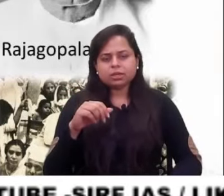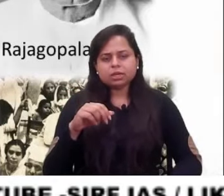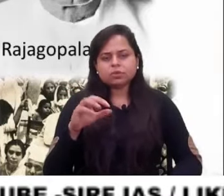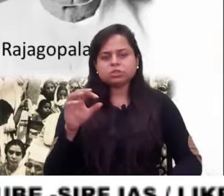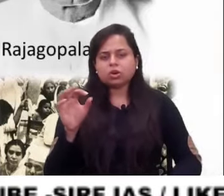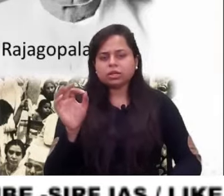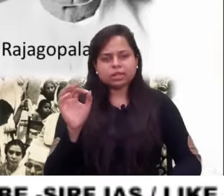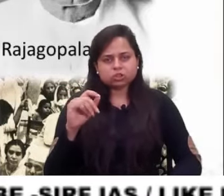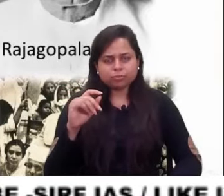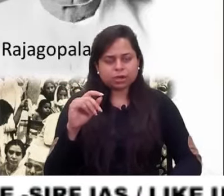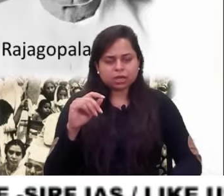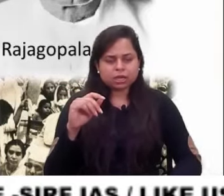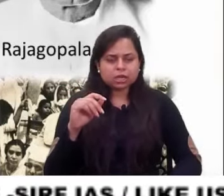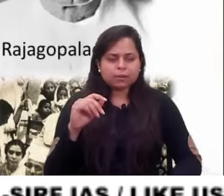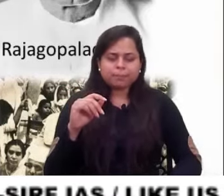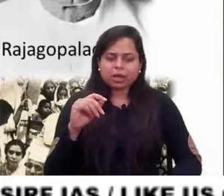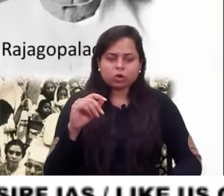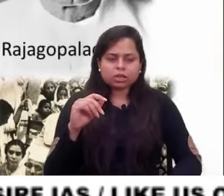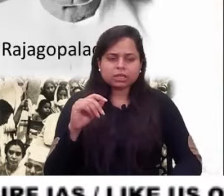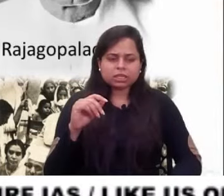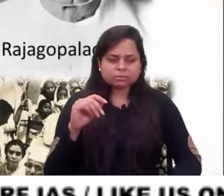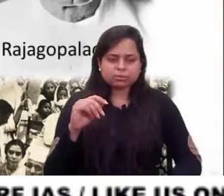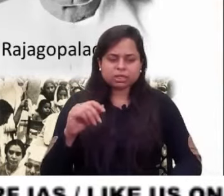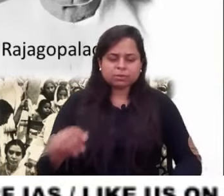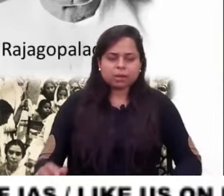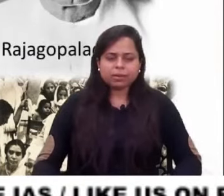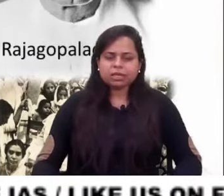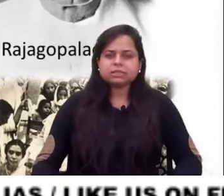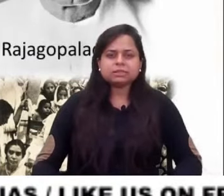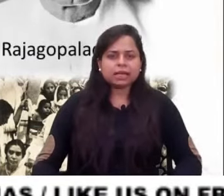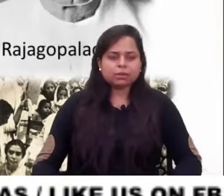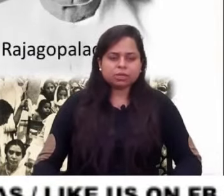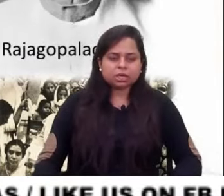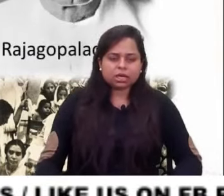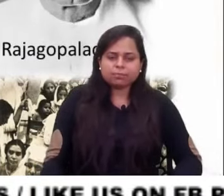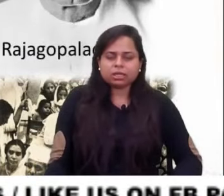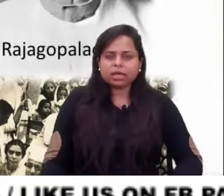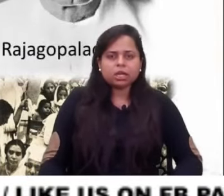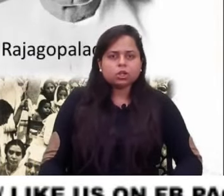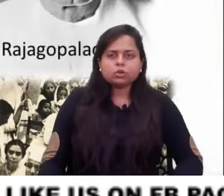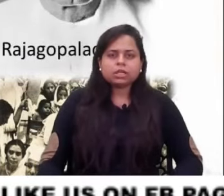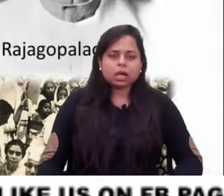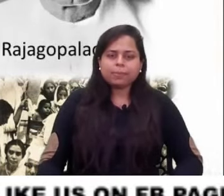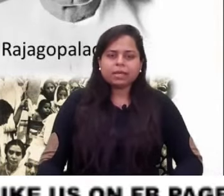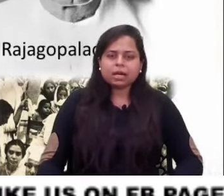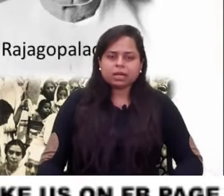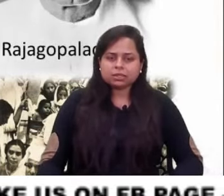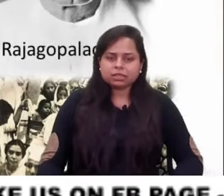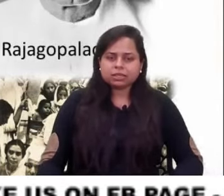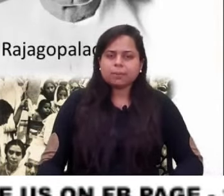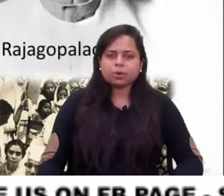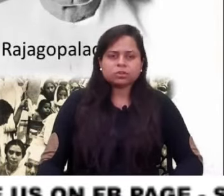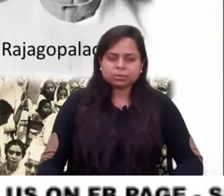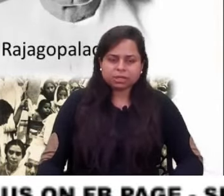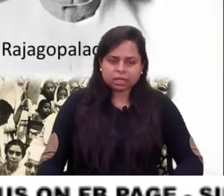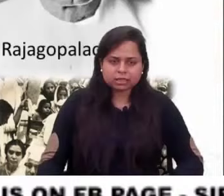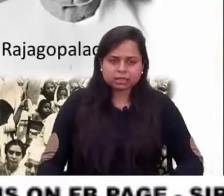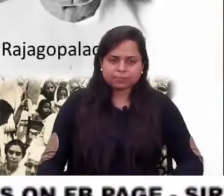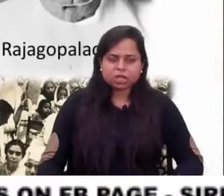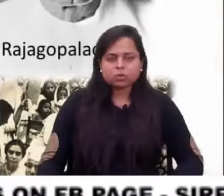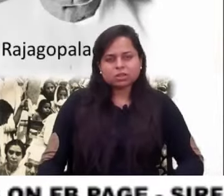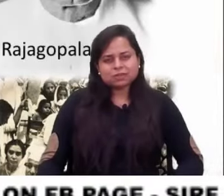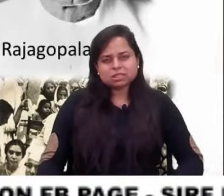बट बंगाल के यहां पर इस साइड में बताएं जहां पर यह